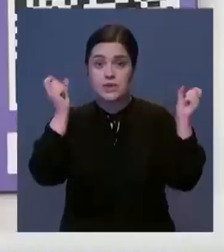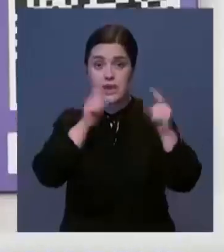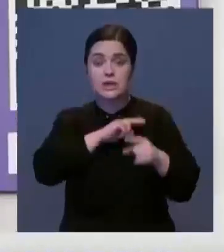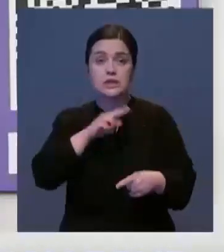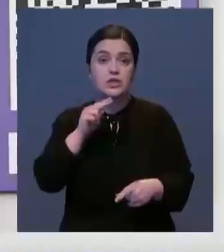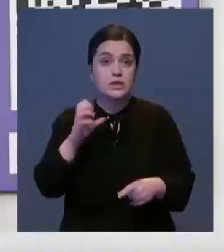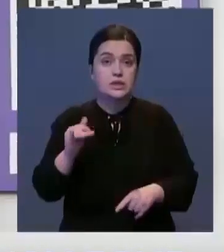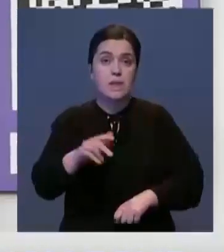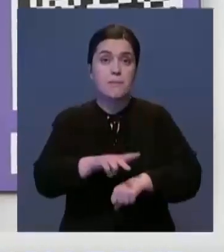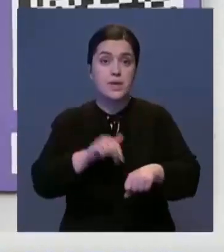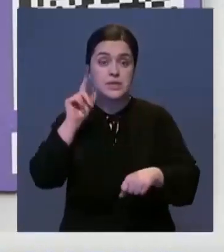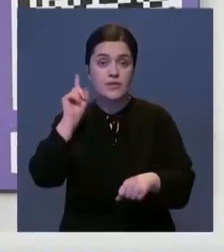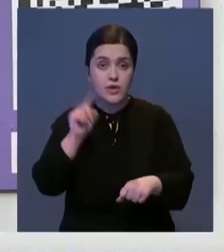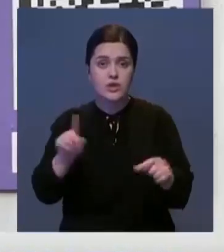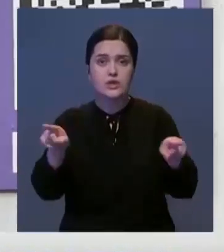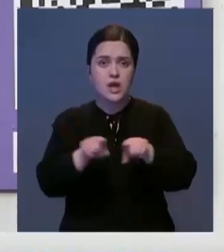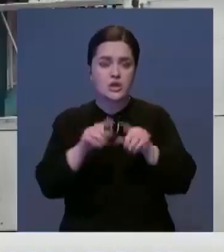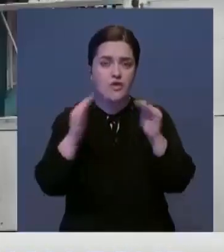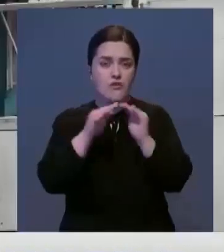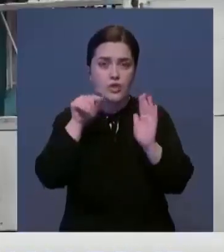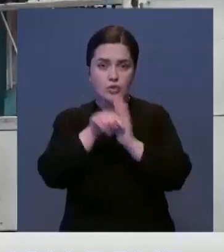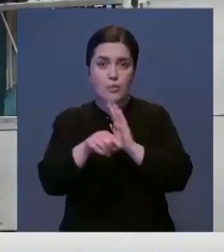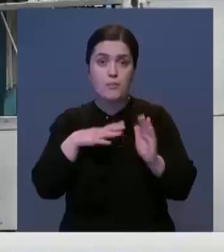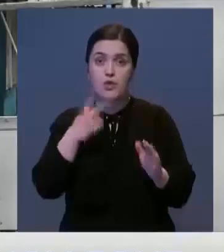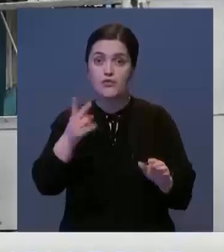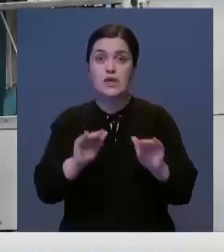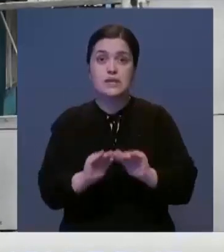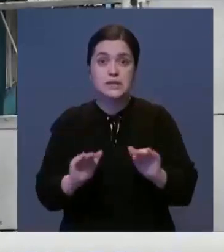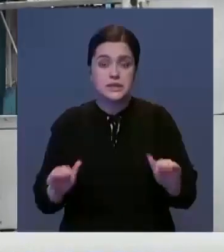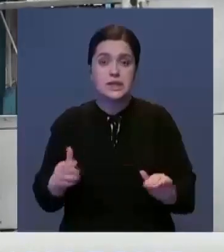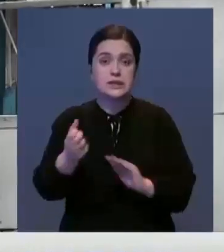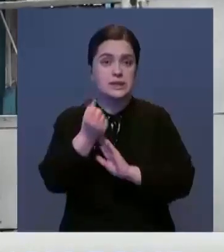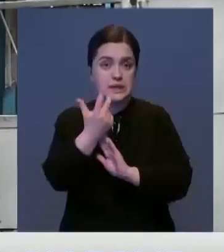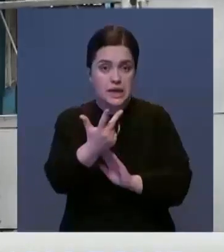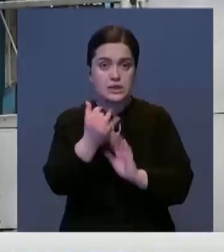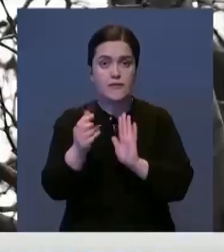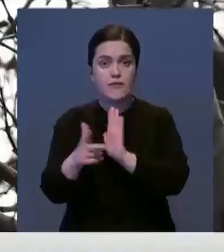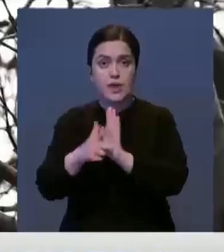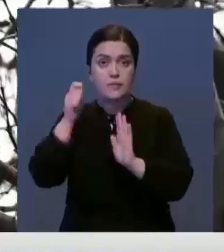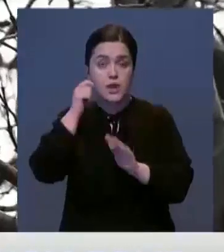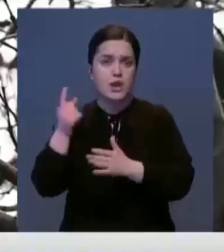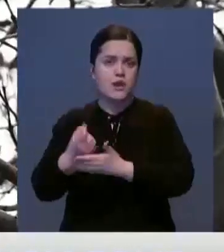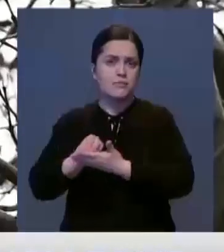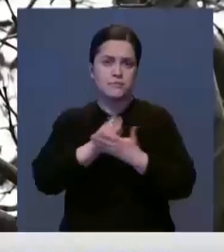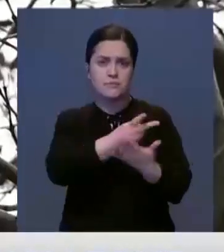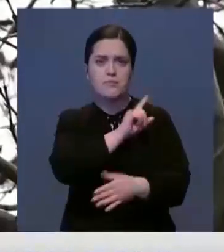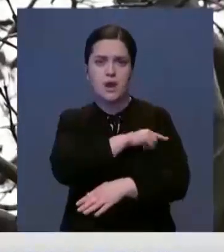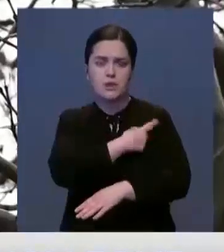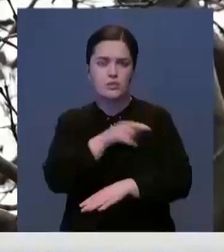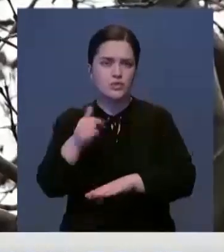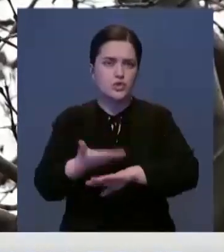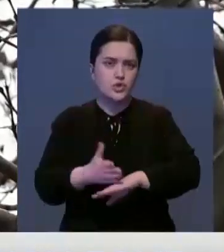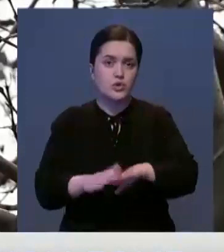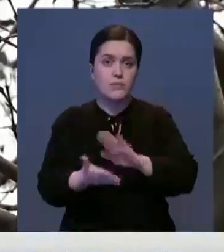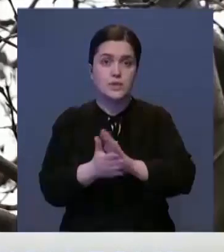ТЧС и полицейские. Известно, что также в доме находились двое детей 13 и 8 лет. Их доставили в больницу в тяжелом состоянии.